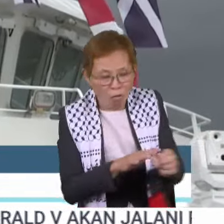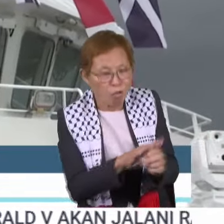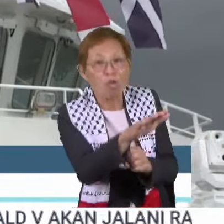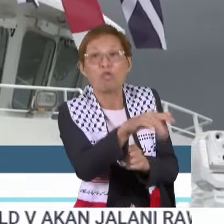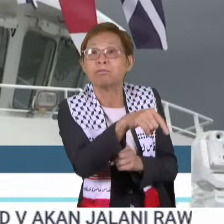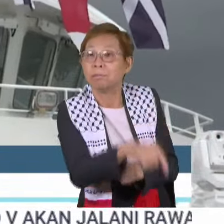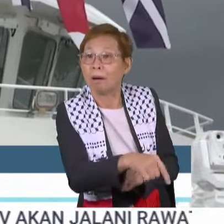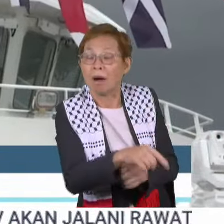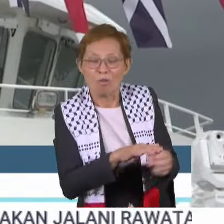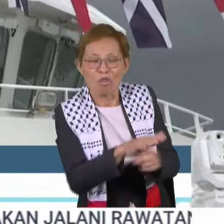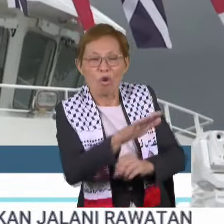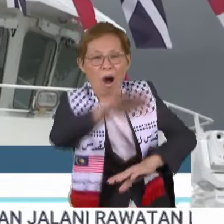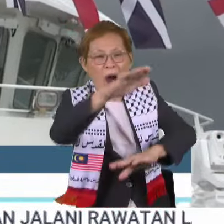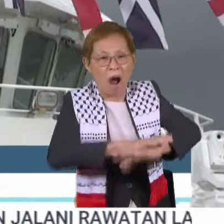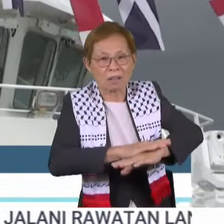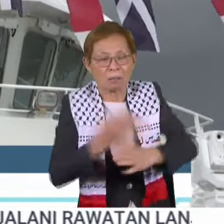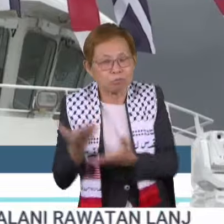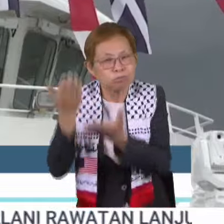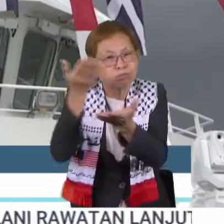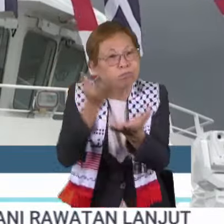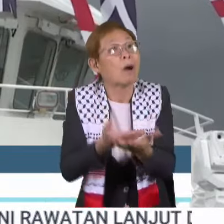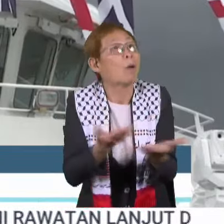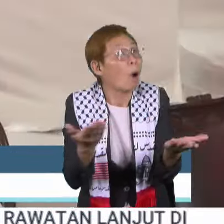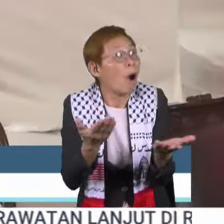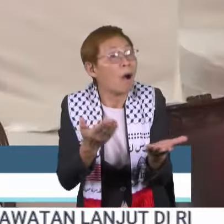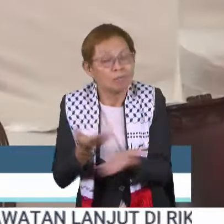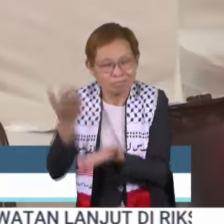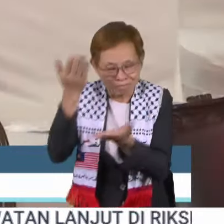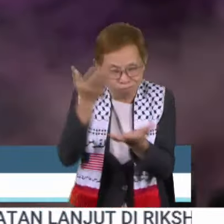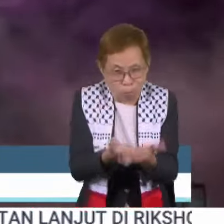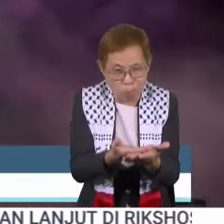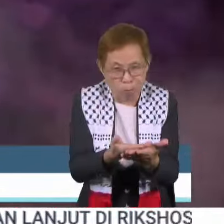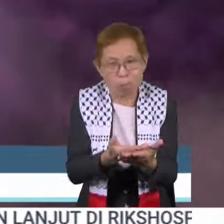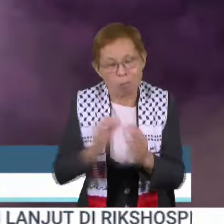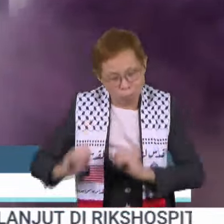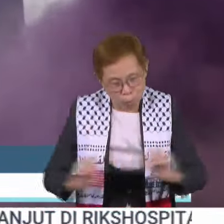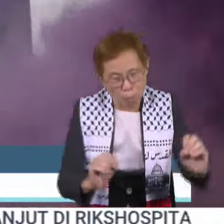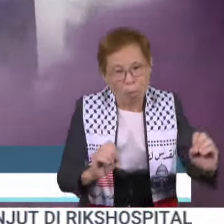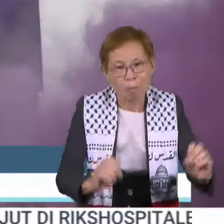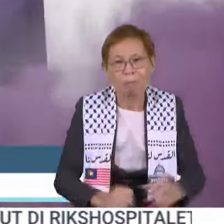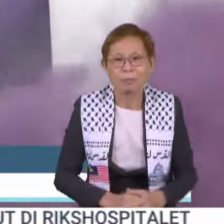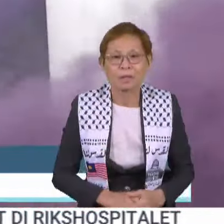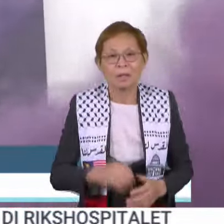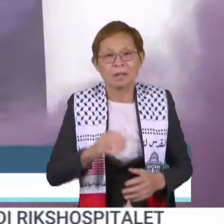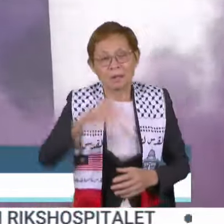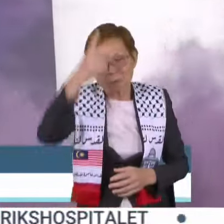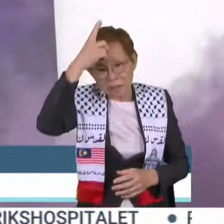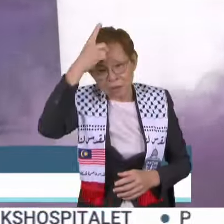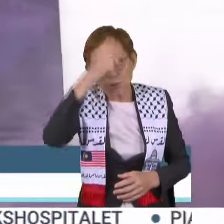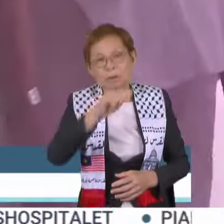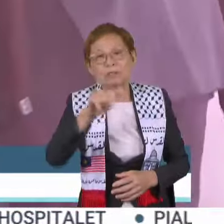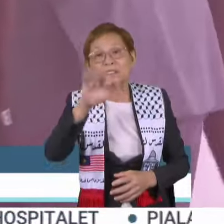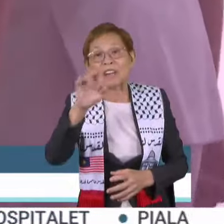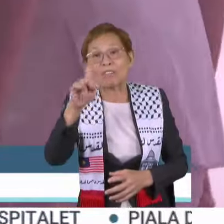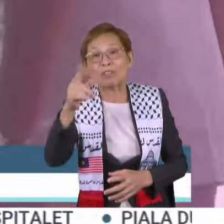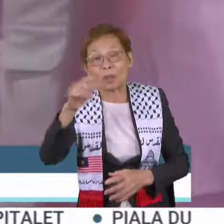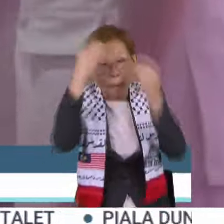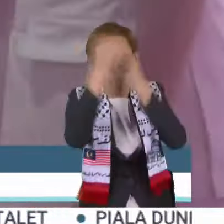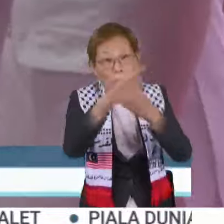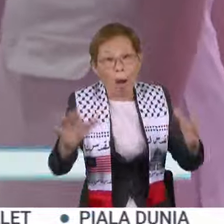sepenuhnya di atas Sur dan perancangan strategi operasi Datuk Seri Saifuddin memaklumkan